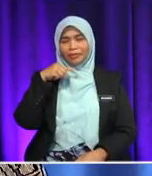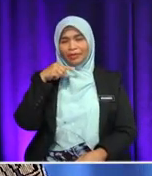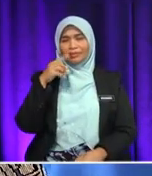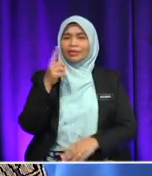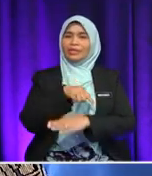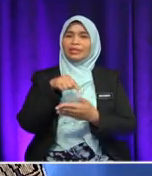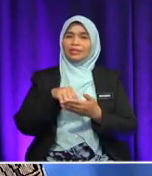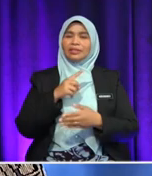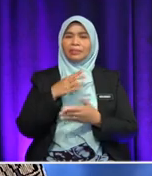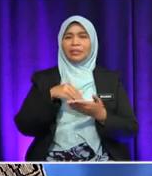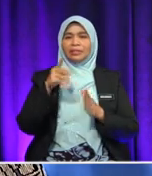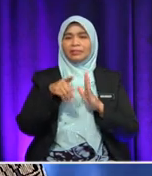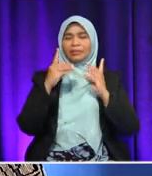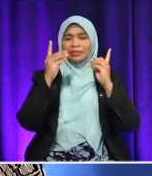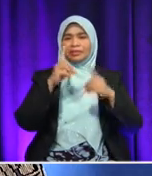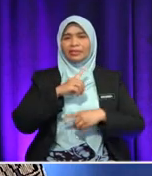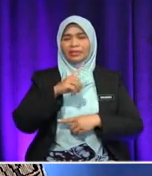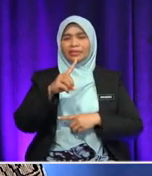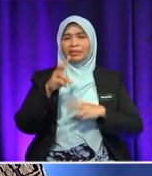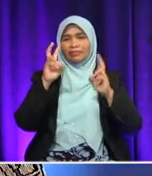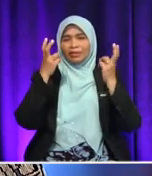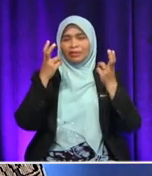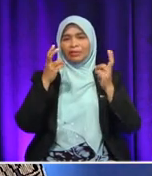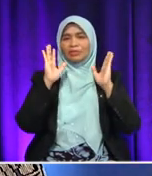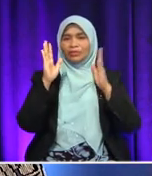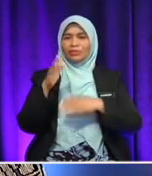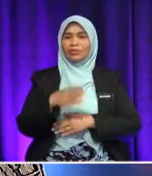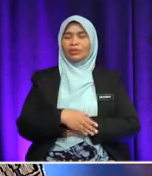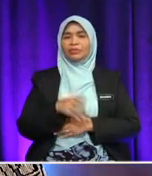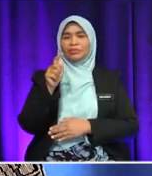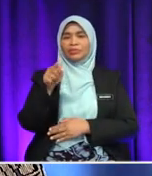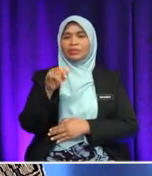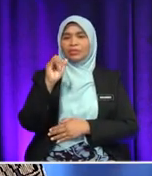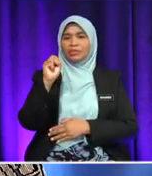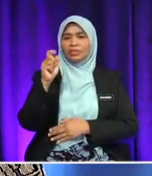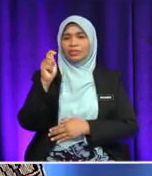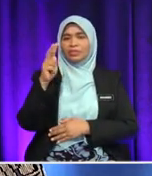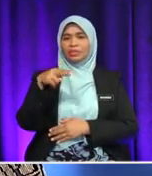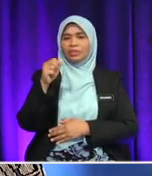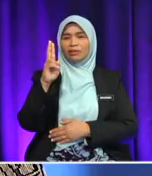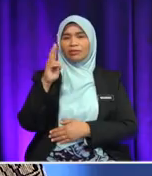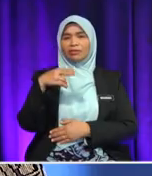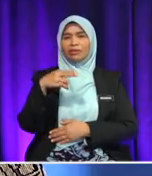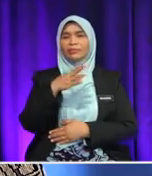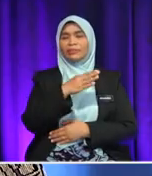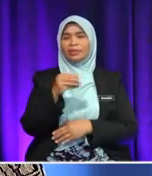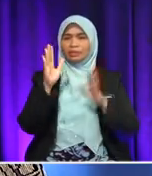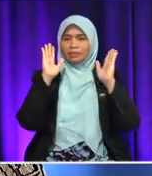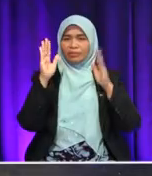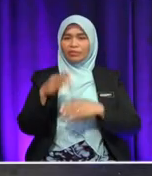mata pelajaran Pendidikan Islam topiknya apa istikharah dan salat sunat tasbih